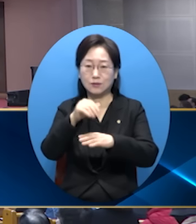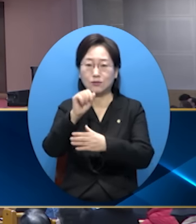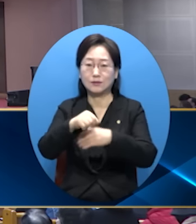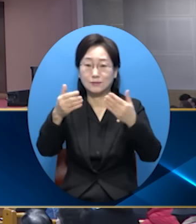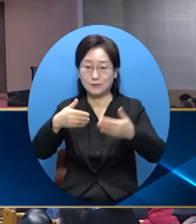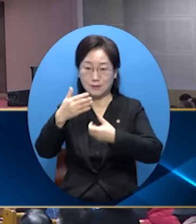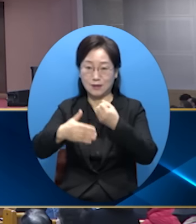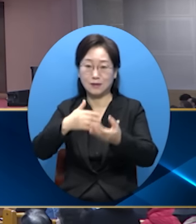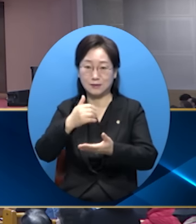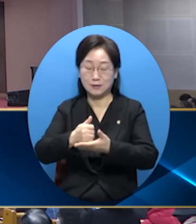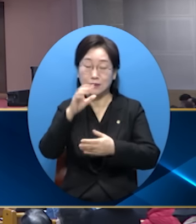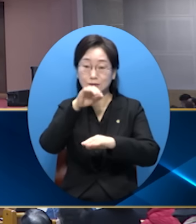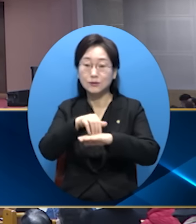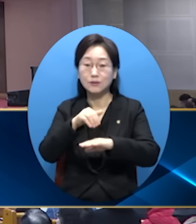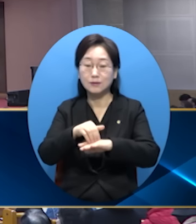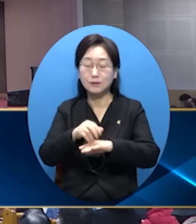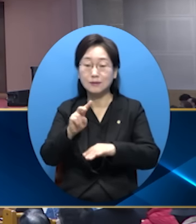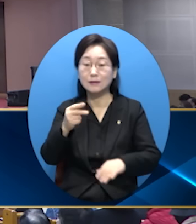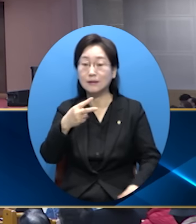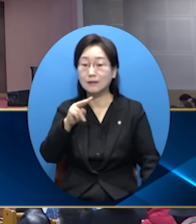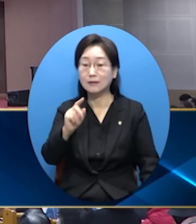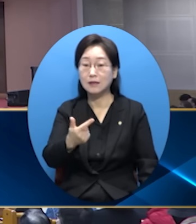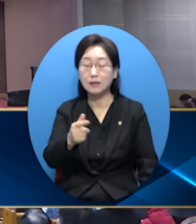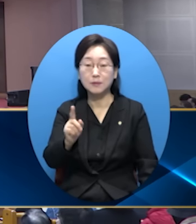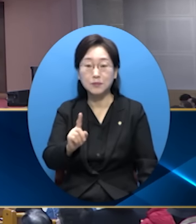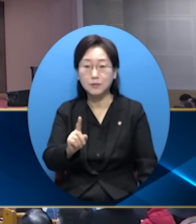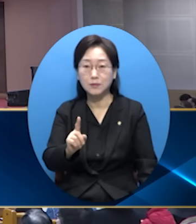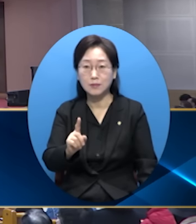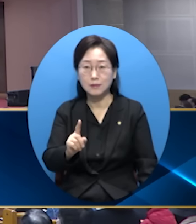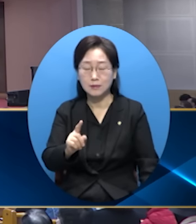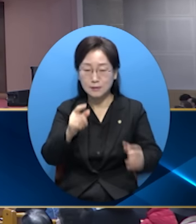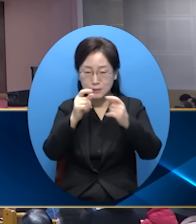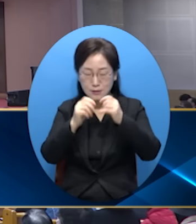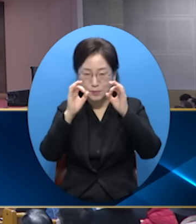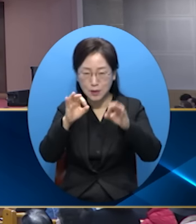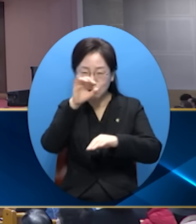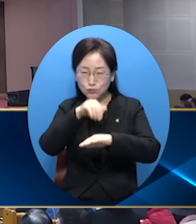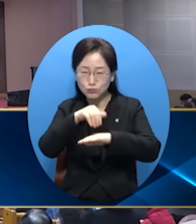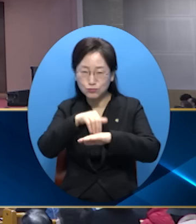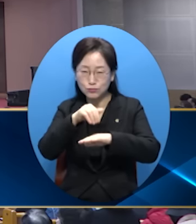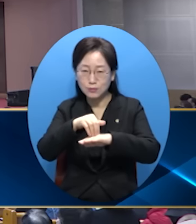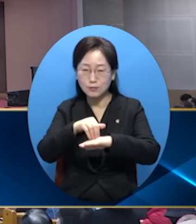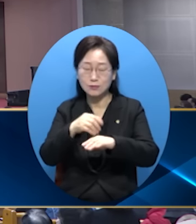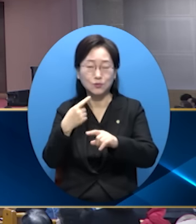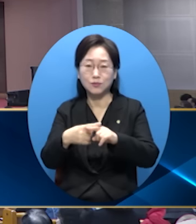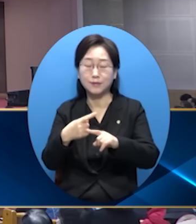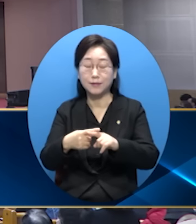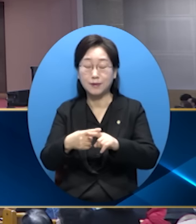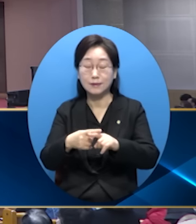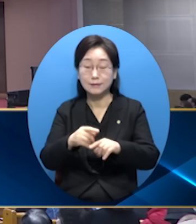하나님. 연단이란 번역이 우리를 보면 좀 훈련받는 것이라 이렇게 생각하는데 실제로